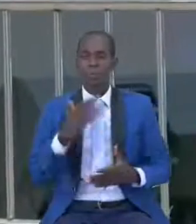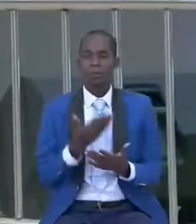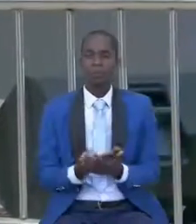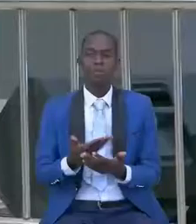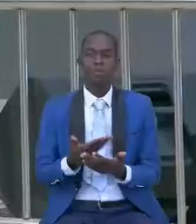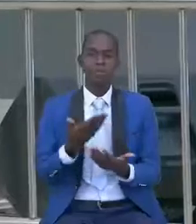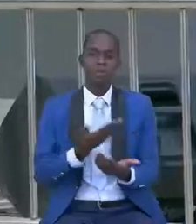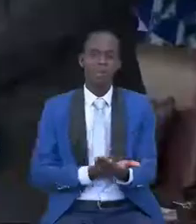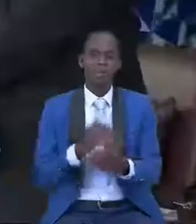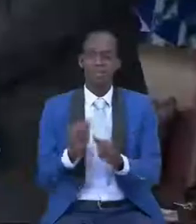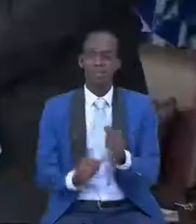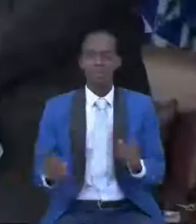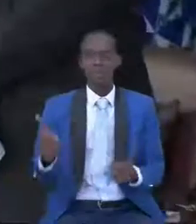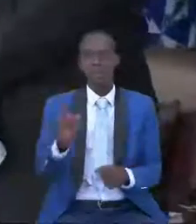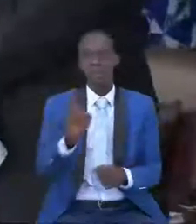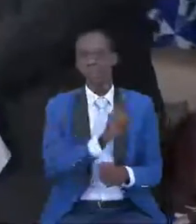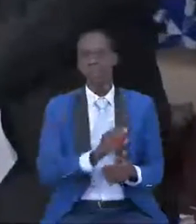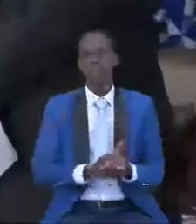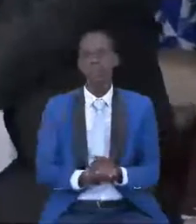Bonjour à tous.